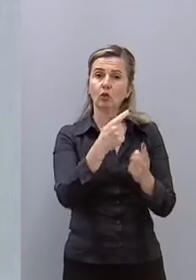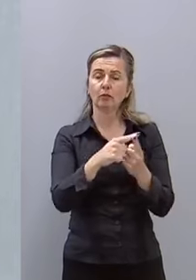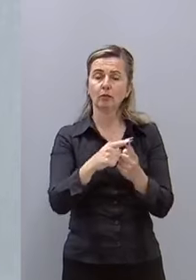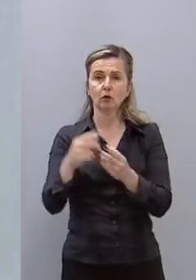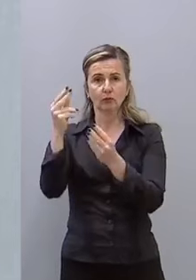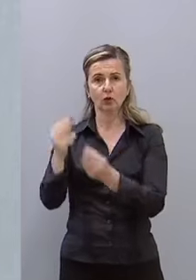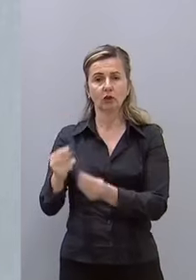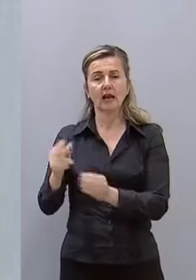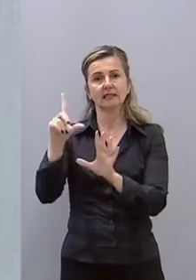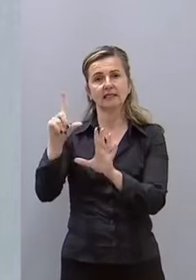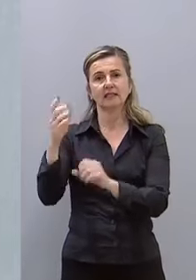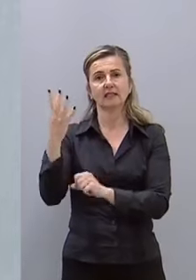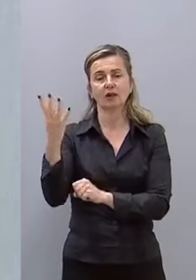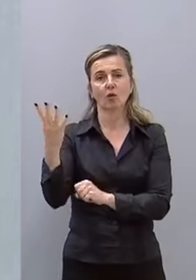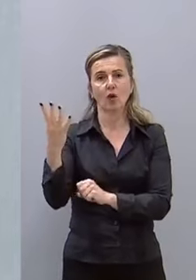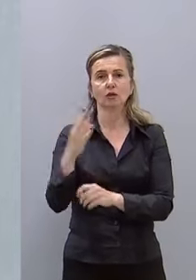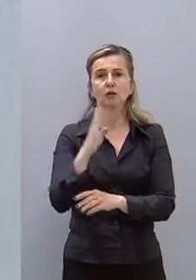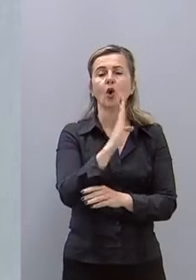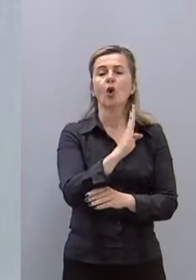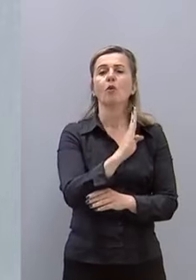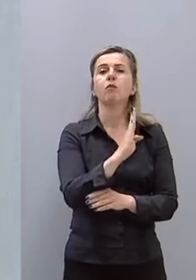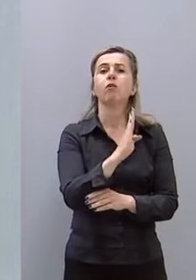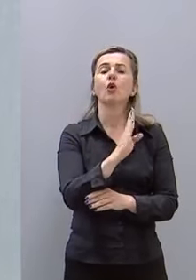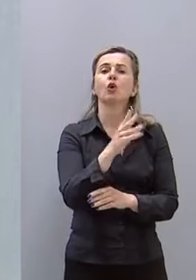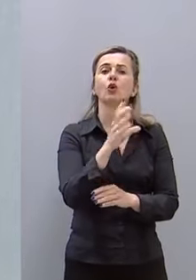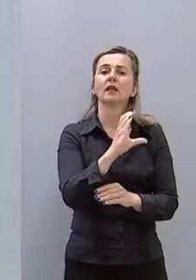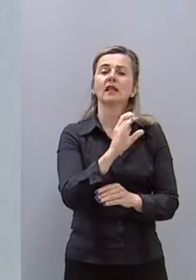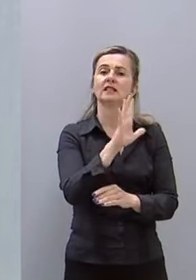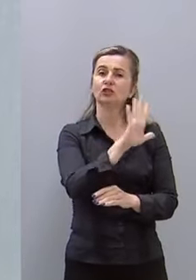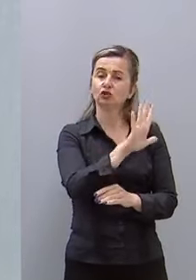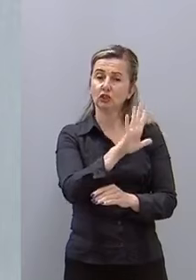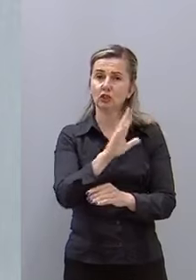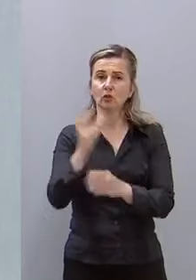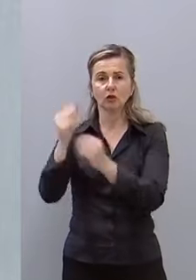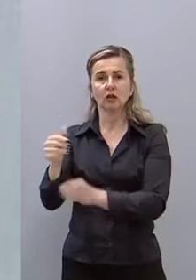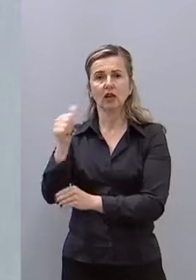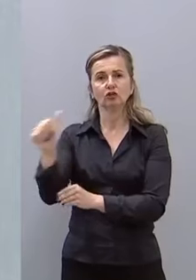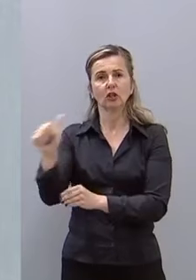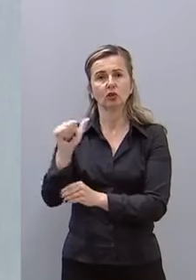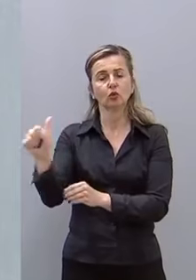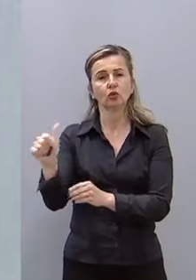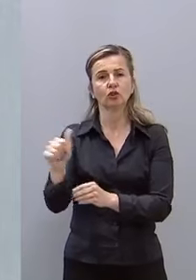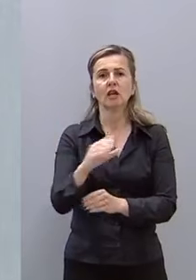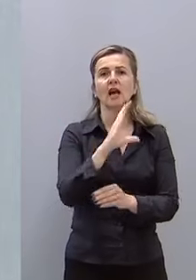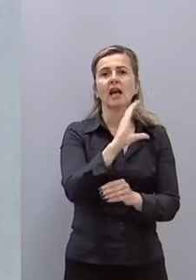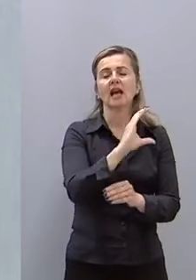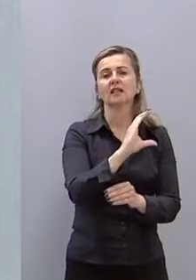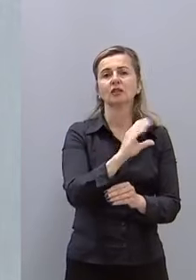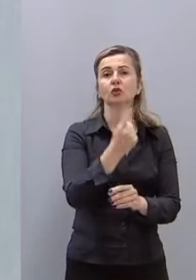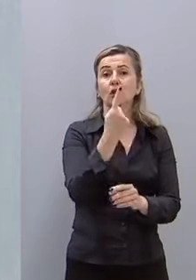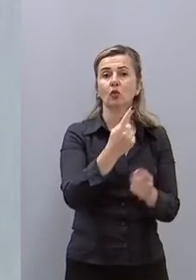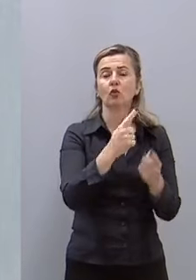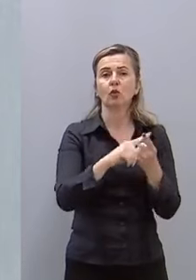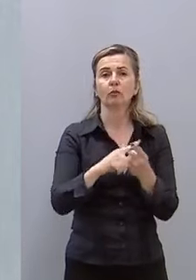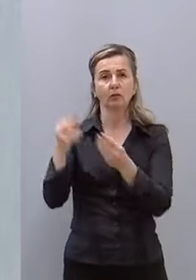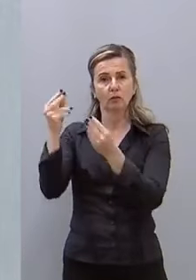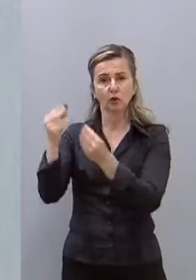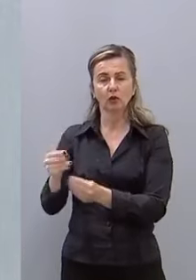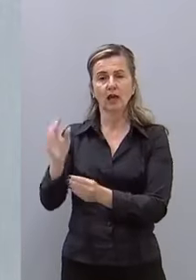di 74 borgo chiese 5 pronto tale di 111 caderzone terme 1 per un totale di